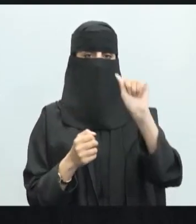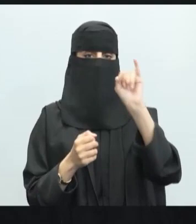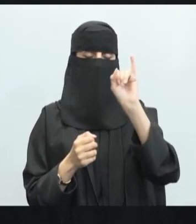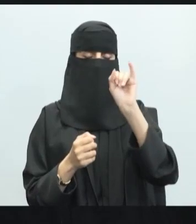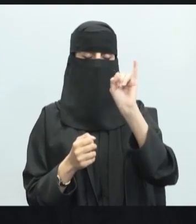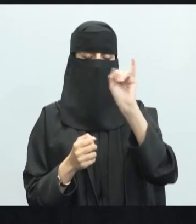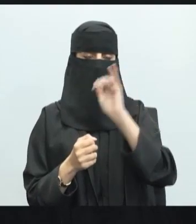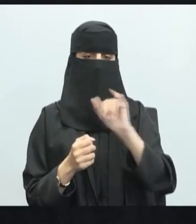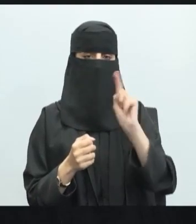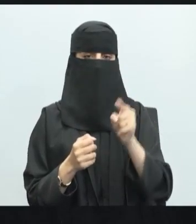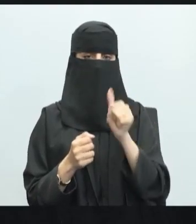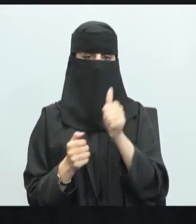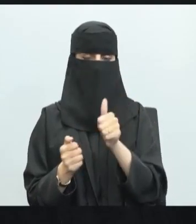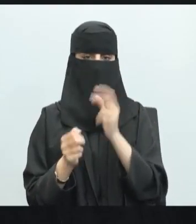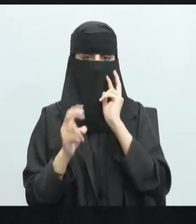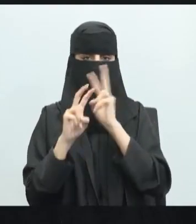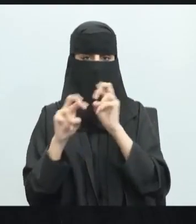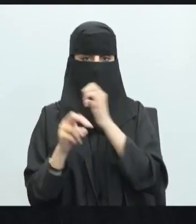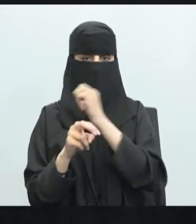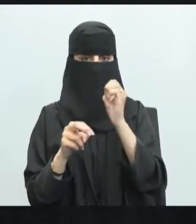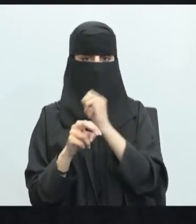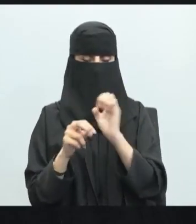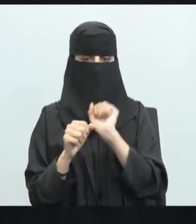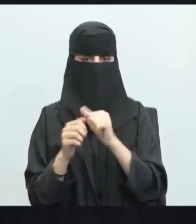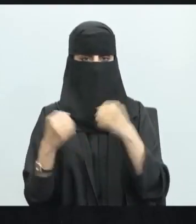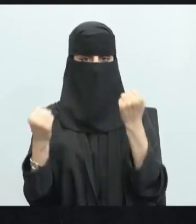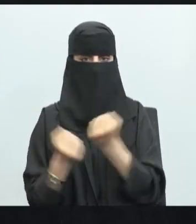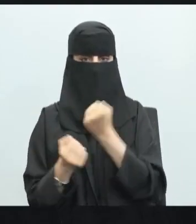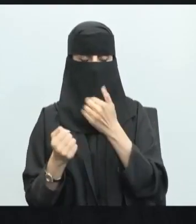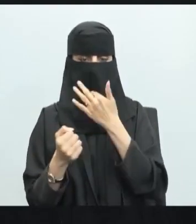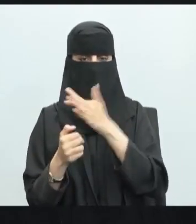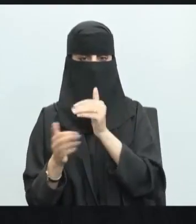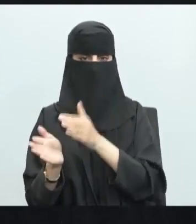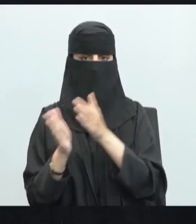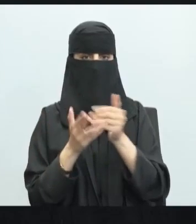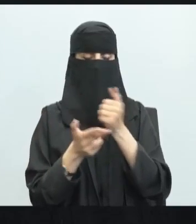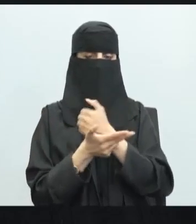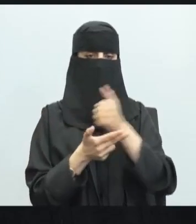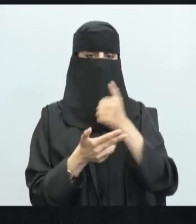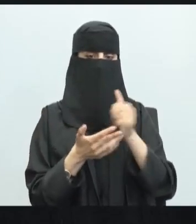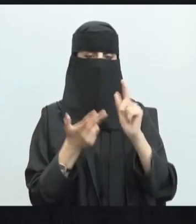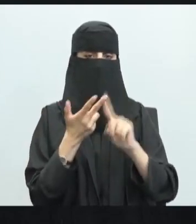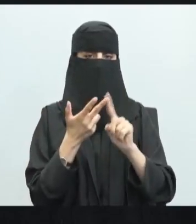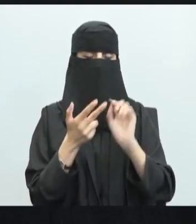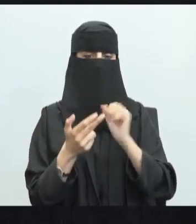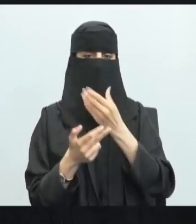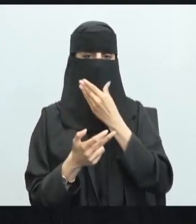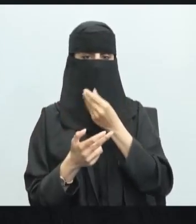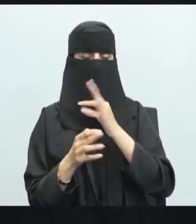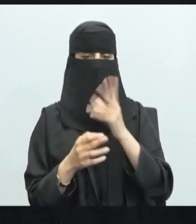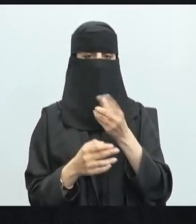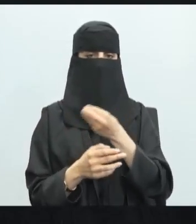أحسنتم أيها الرائعون، ولدينا التمني والتردي. إذن هذه هي الأساليب اللغوية، ابحثوا